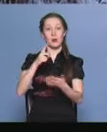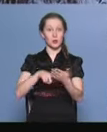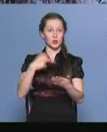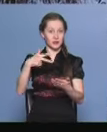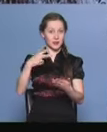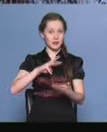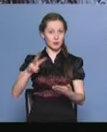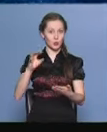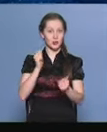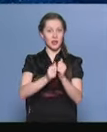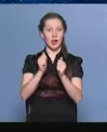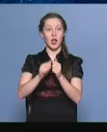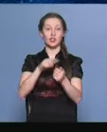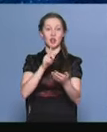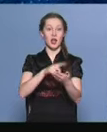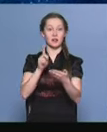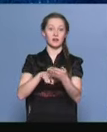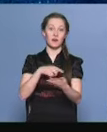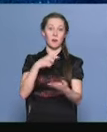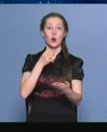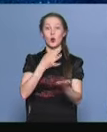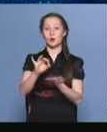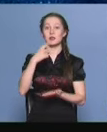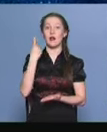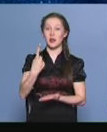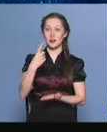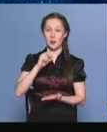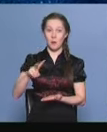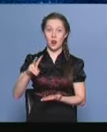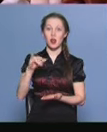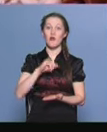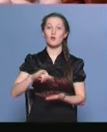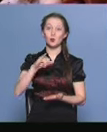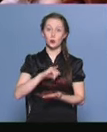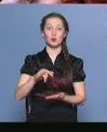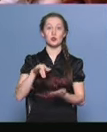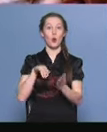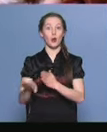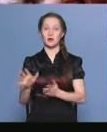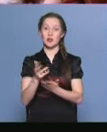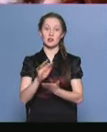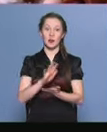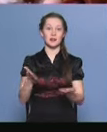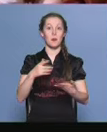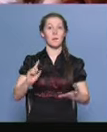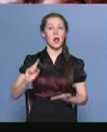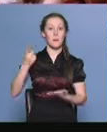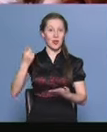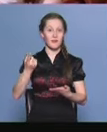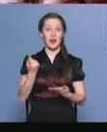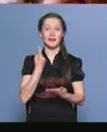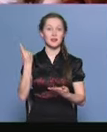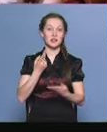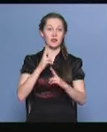минут. За каждый правильный ответ 1 балл. Но в Удмуртии уходить с площадок не торопится. Мы единственные из российских регионов, где помимо